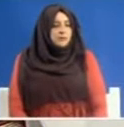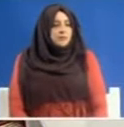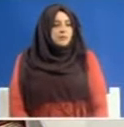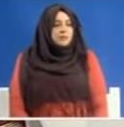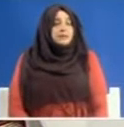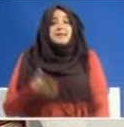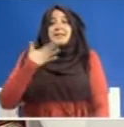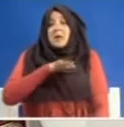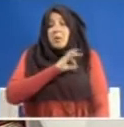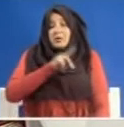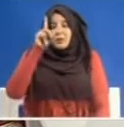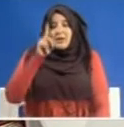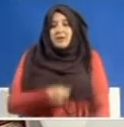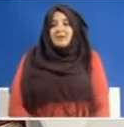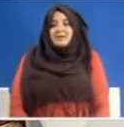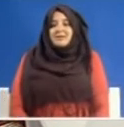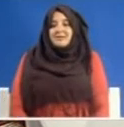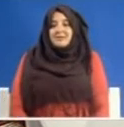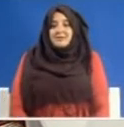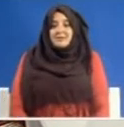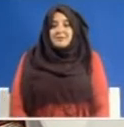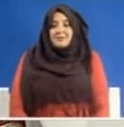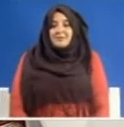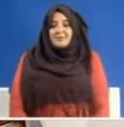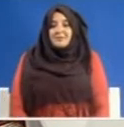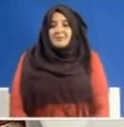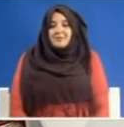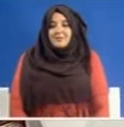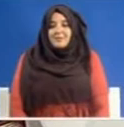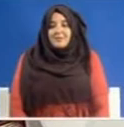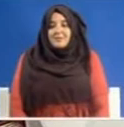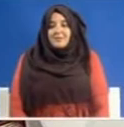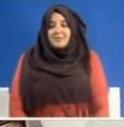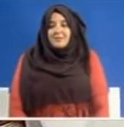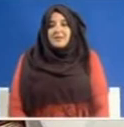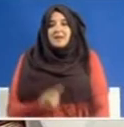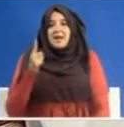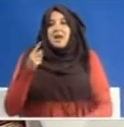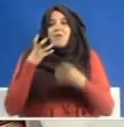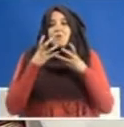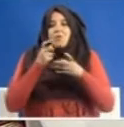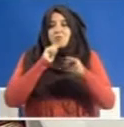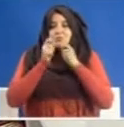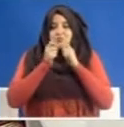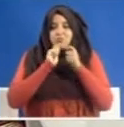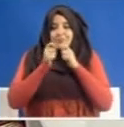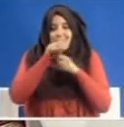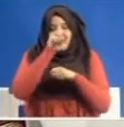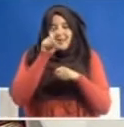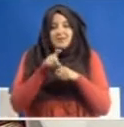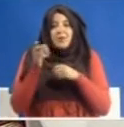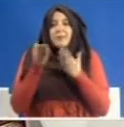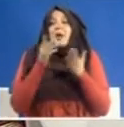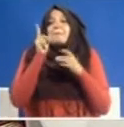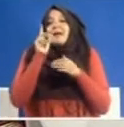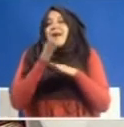السلام عليكم اهلا وسهلا بك اخت الكريمه السلام عليك اخي أنت... اريد ان اتحدث مع شيوخ الكرام نعم تفضلي اعطينا